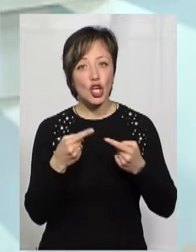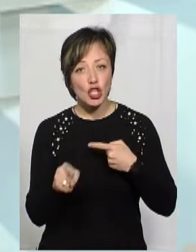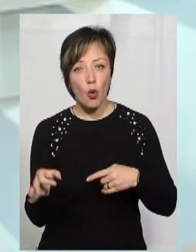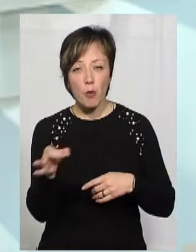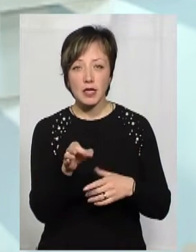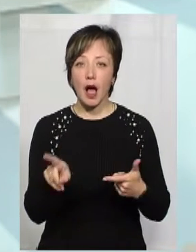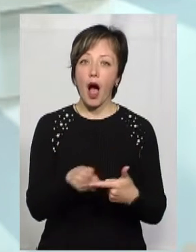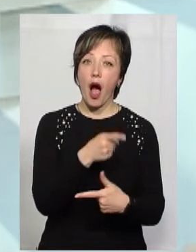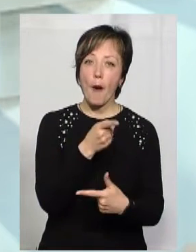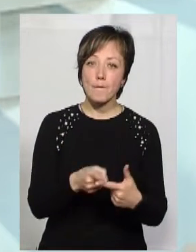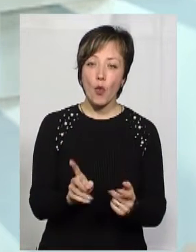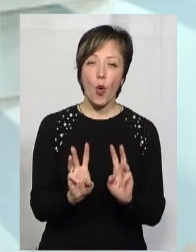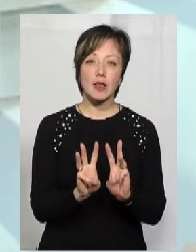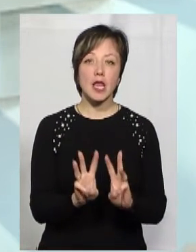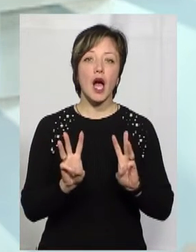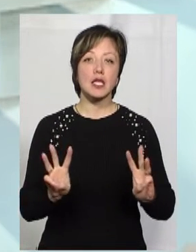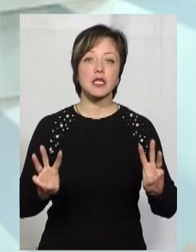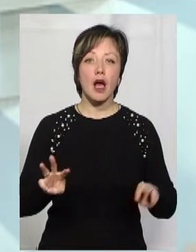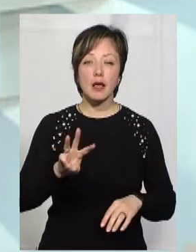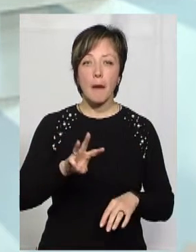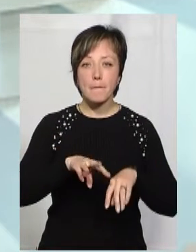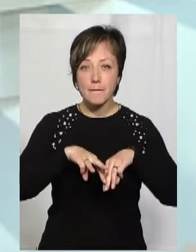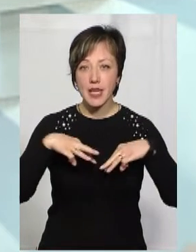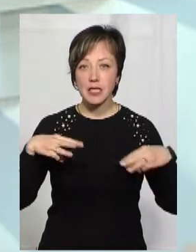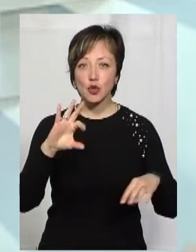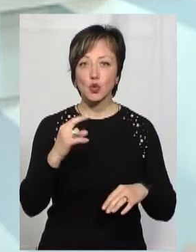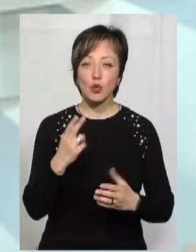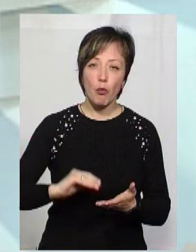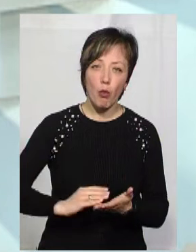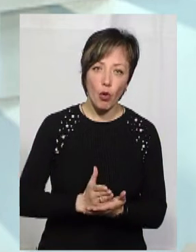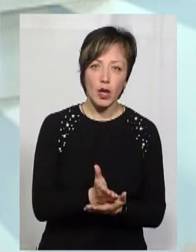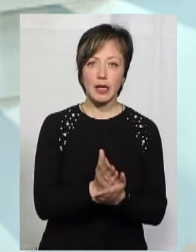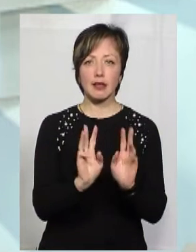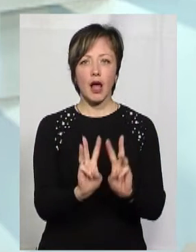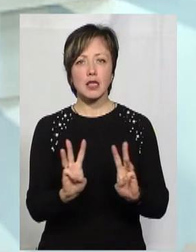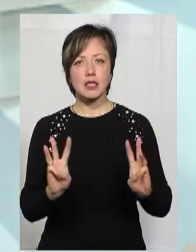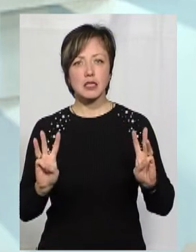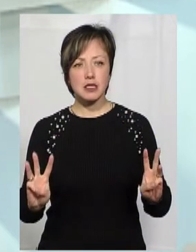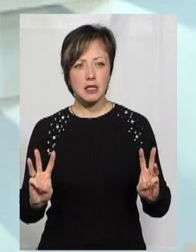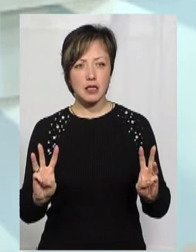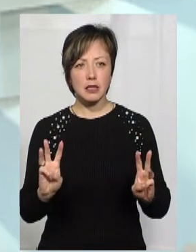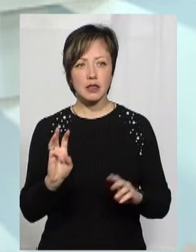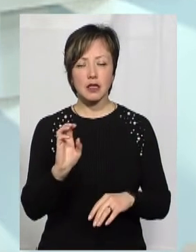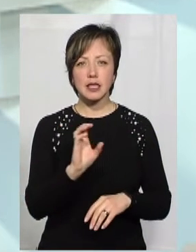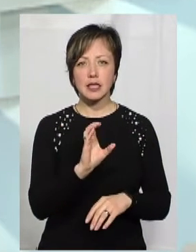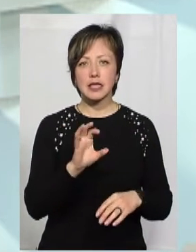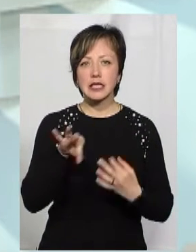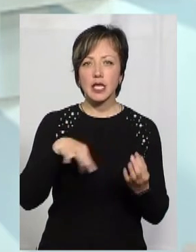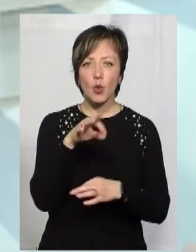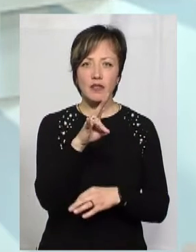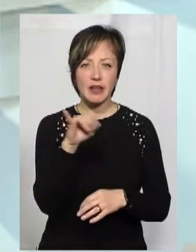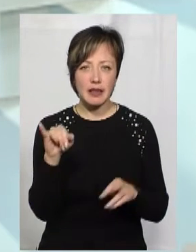або на сайти Міністерства соціальної політики, на сайти Рената Ахметова «Сиротство